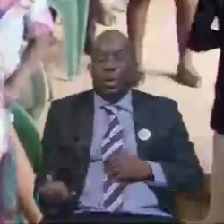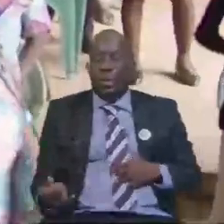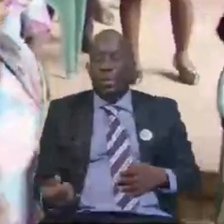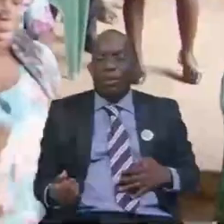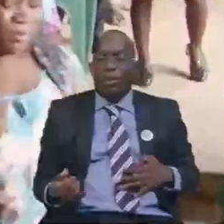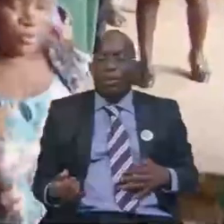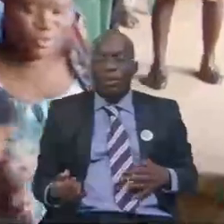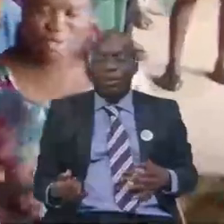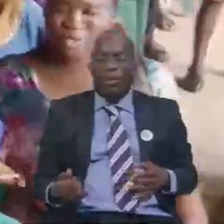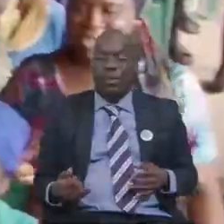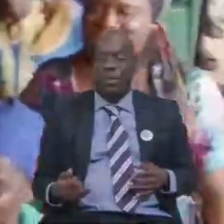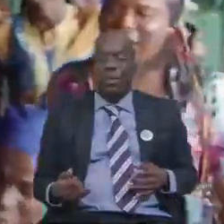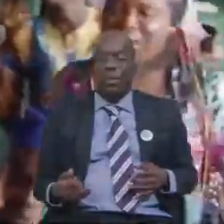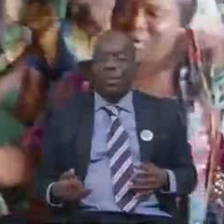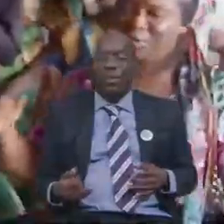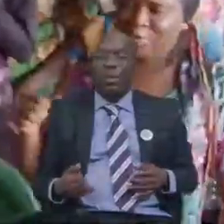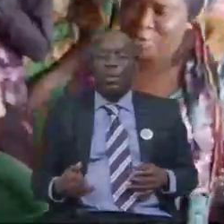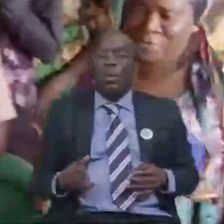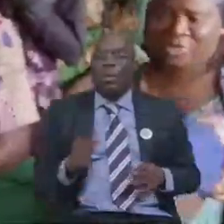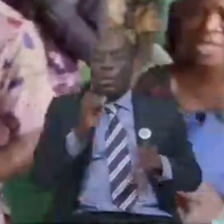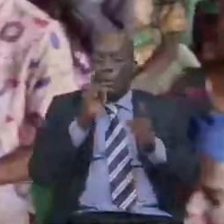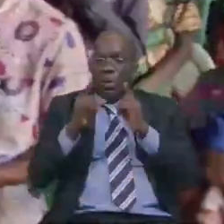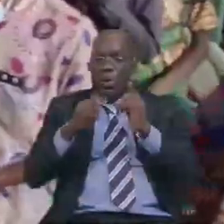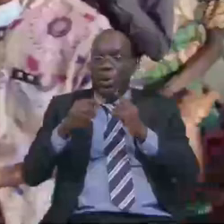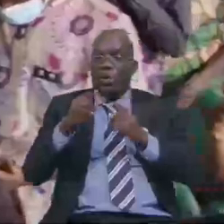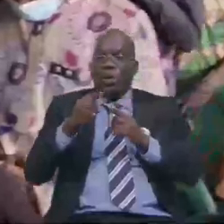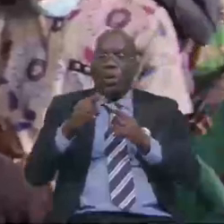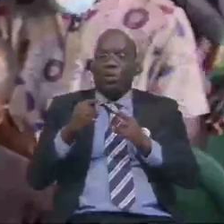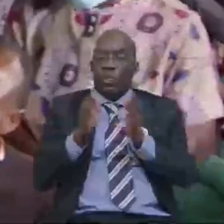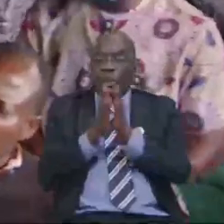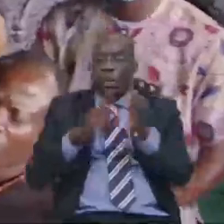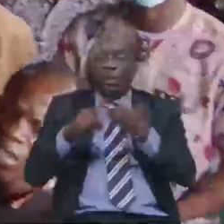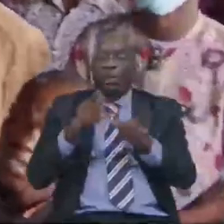maintenant régler la nécessité de votre vie